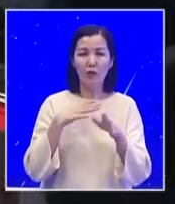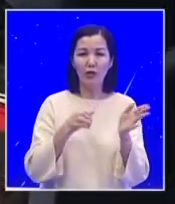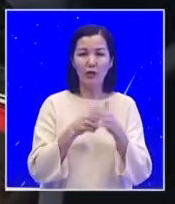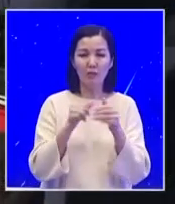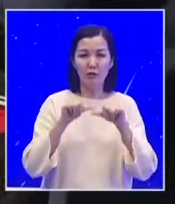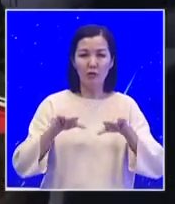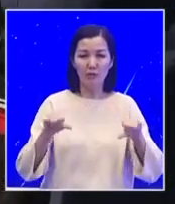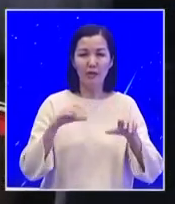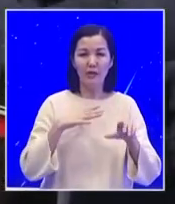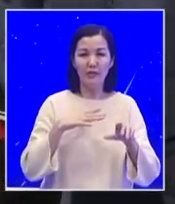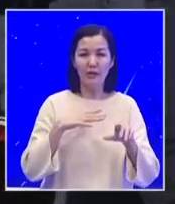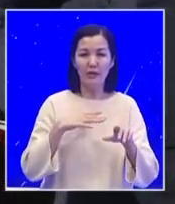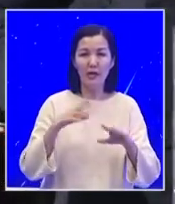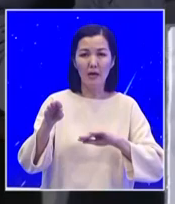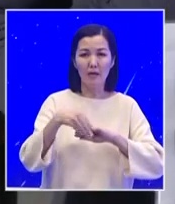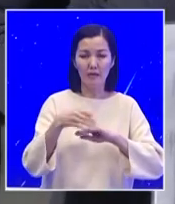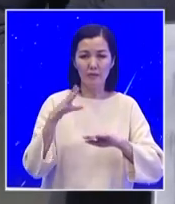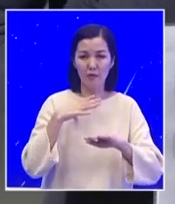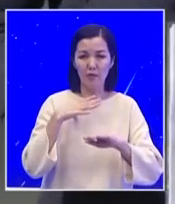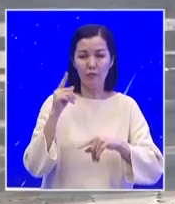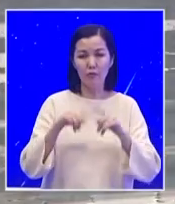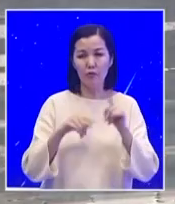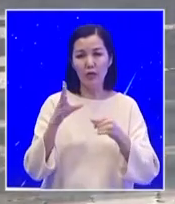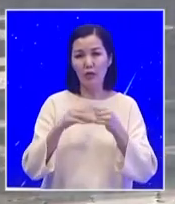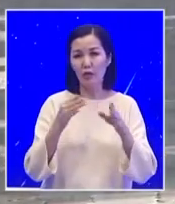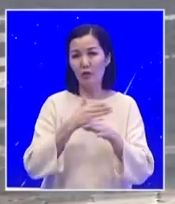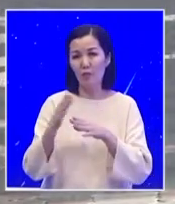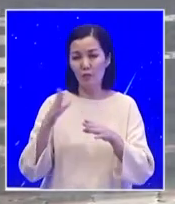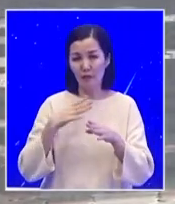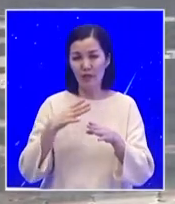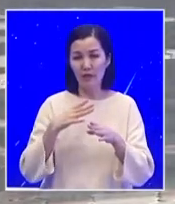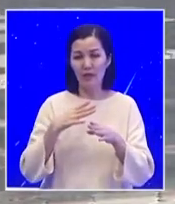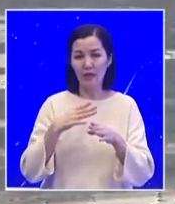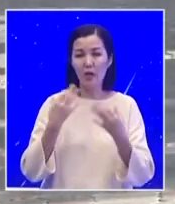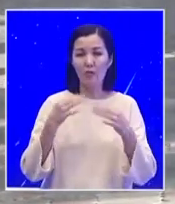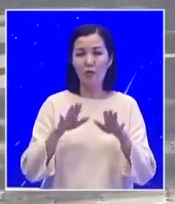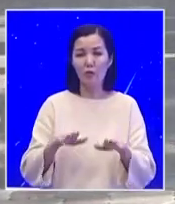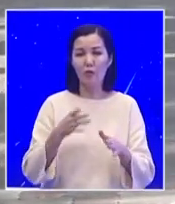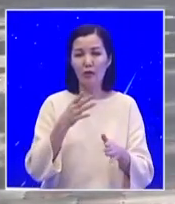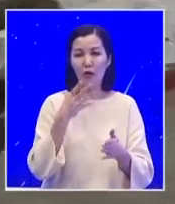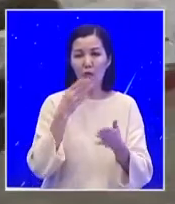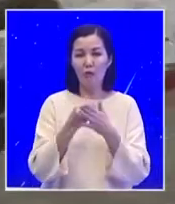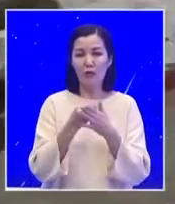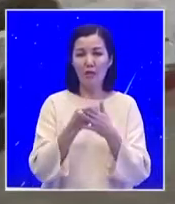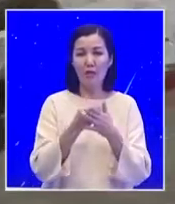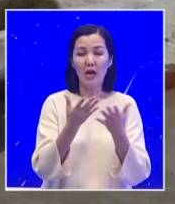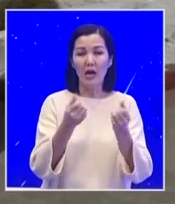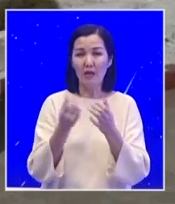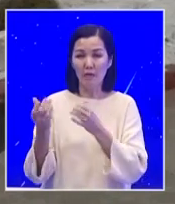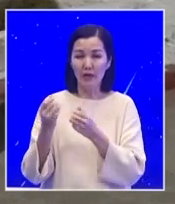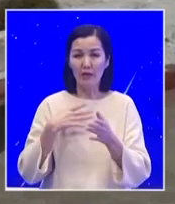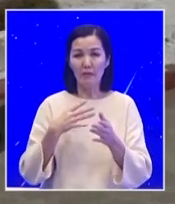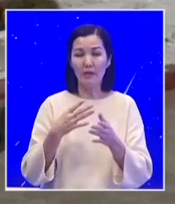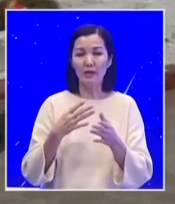комиссия мүшелері бармақ басты көз қыстылыққа жол берген. Олар аймақтағы бос аумақты өздері талан-таражға салып, біз